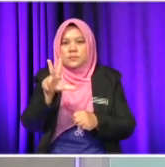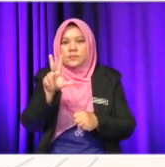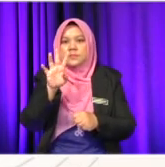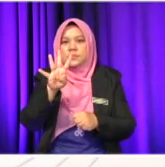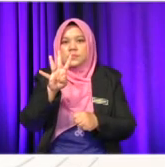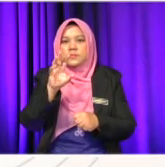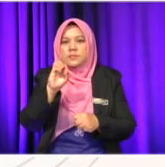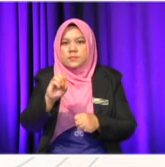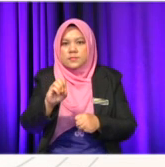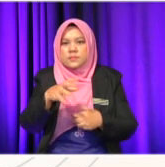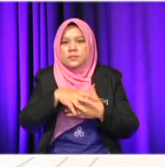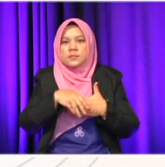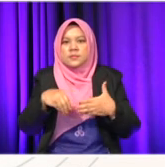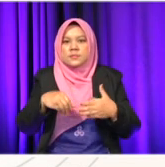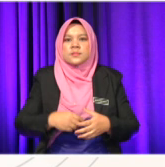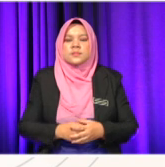340